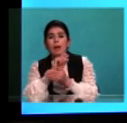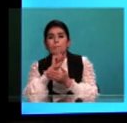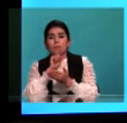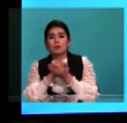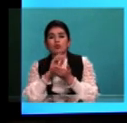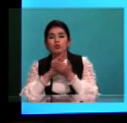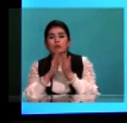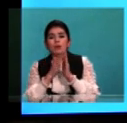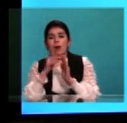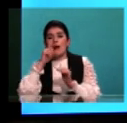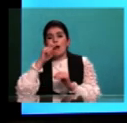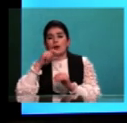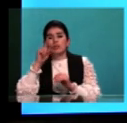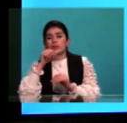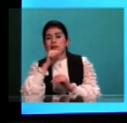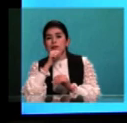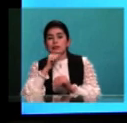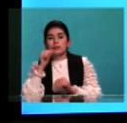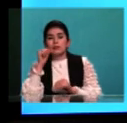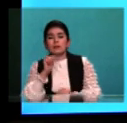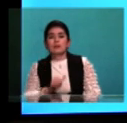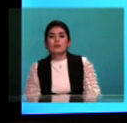обязательно установить галочку «Скрытый».